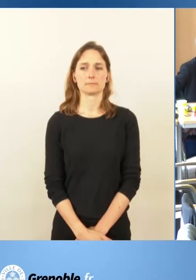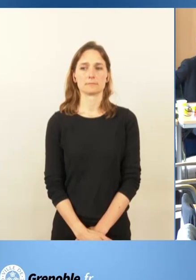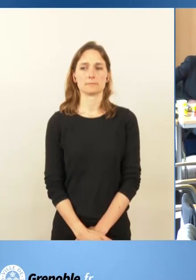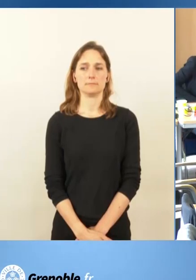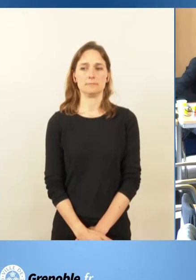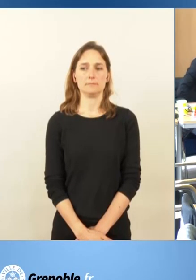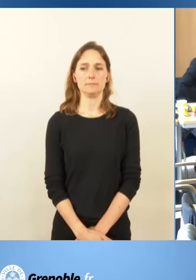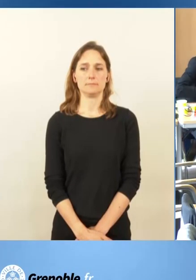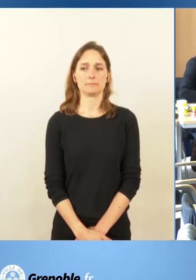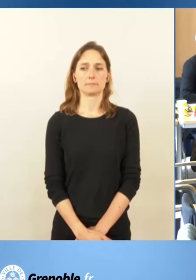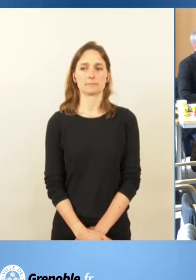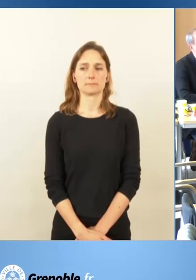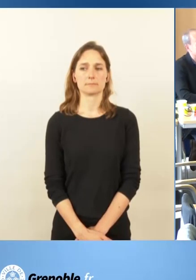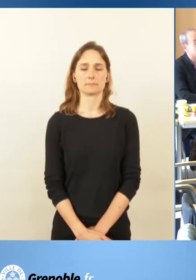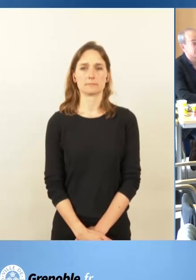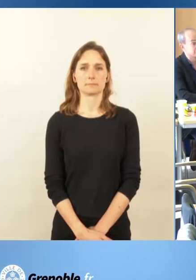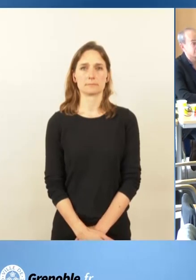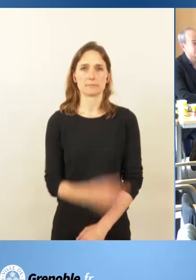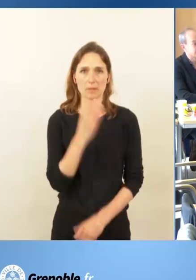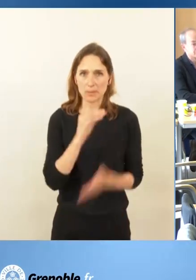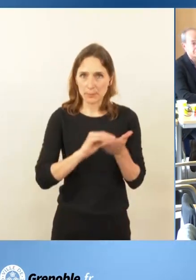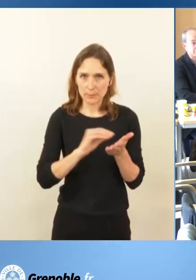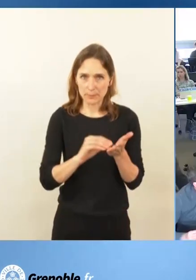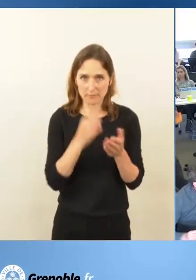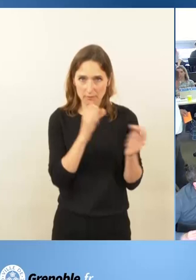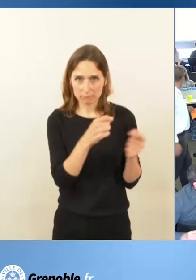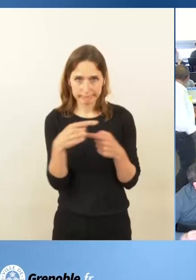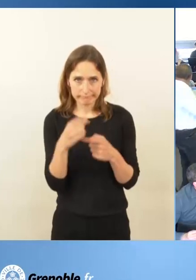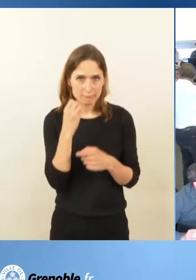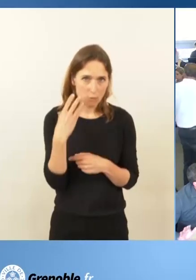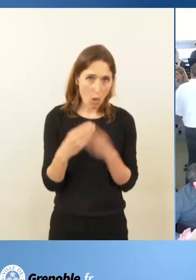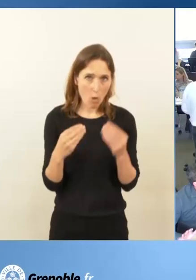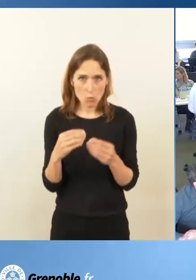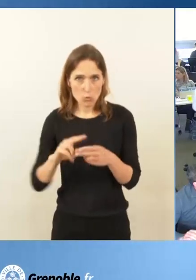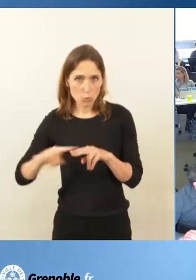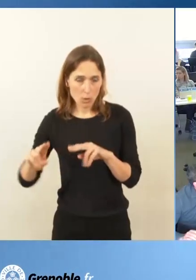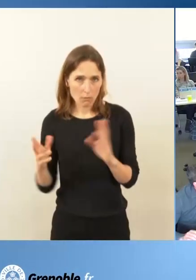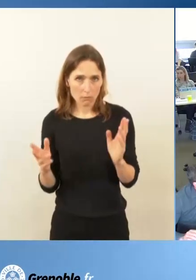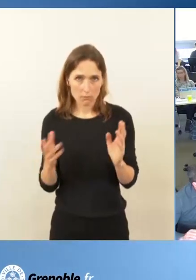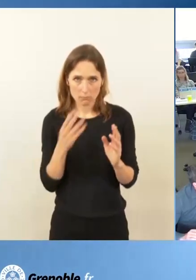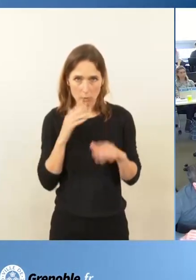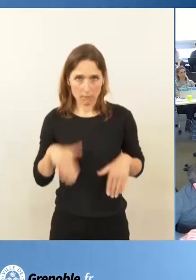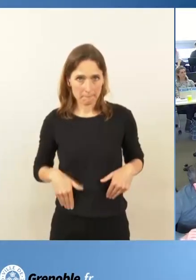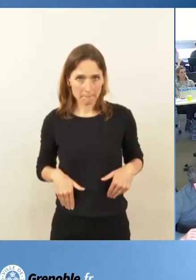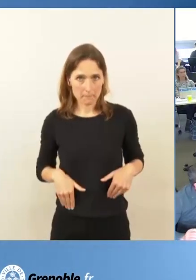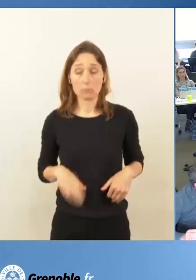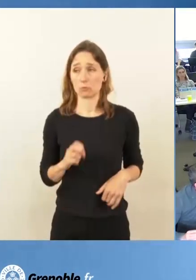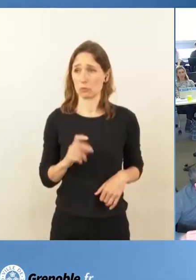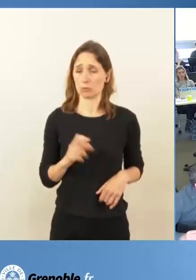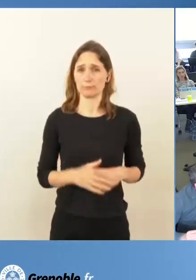non mais si on met un truc c'est blanc ou nul ok ok